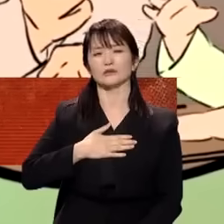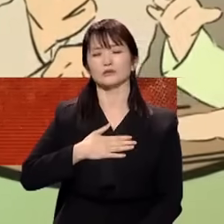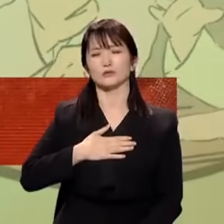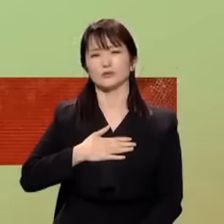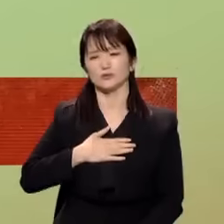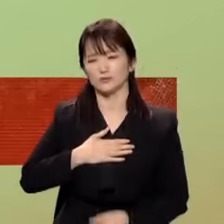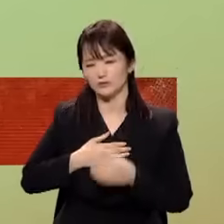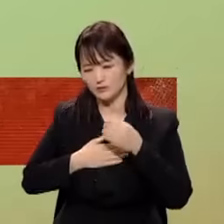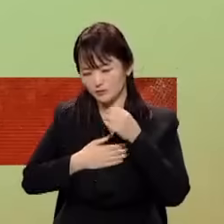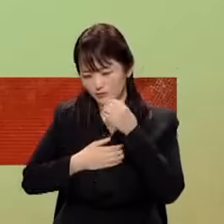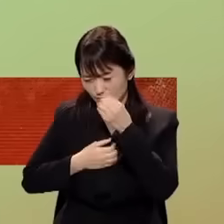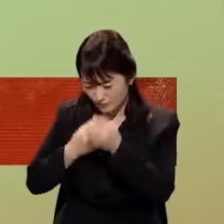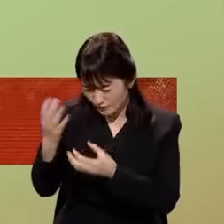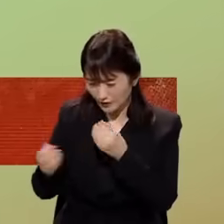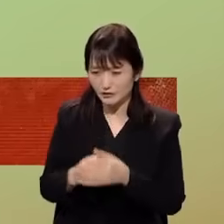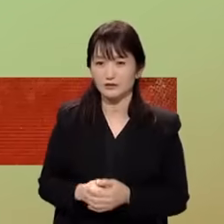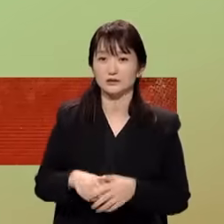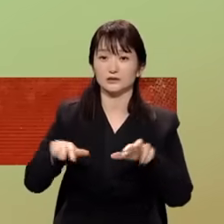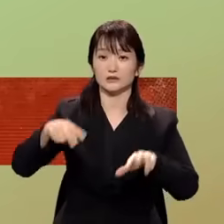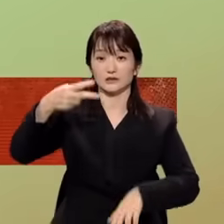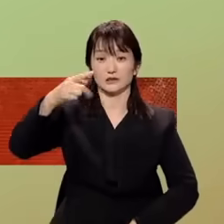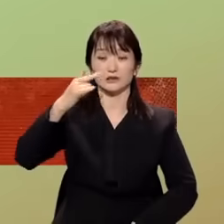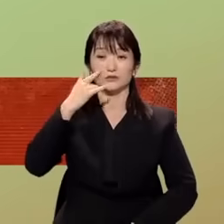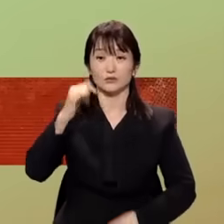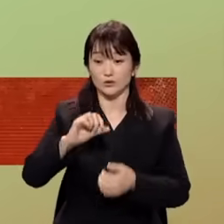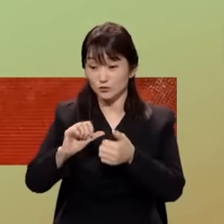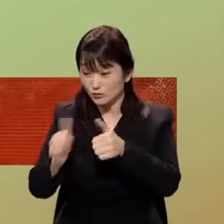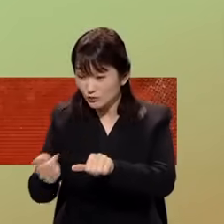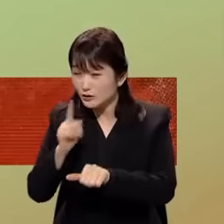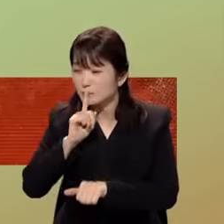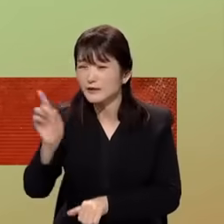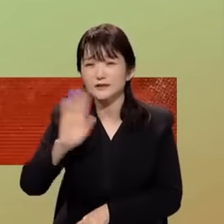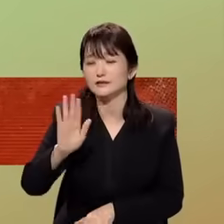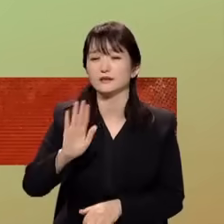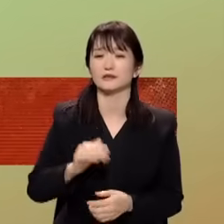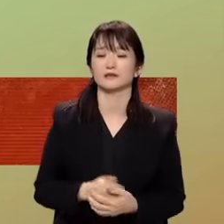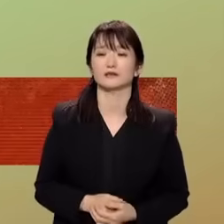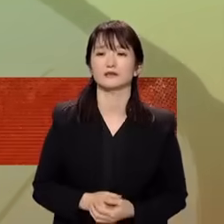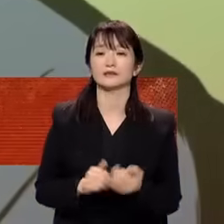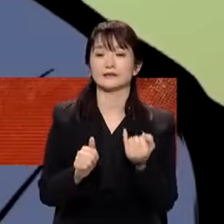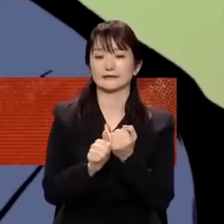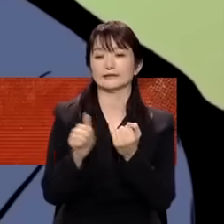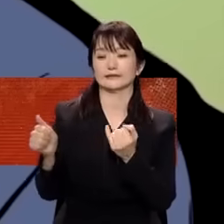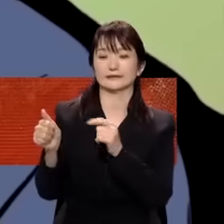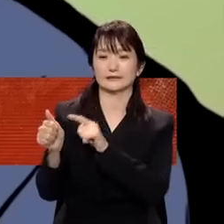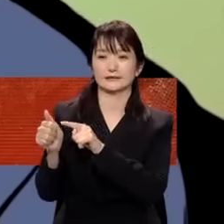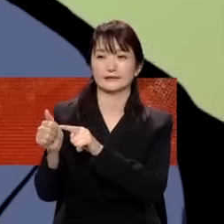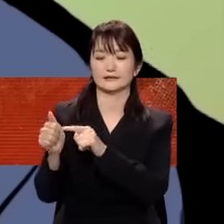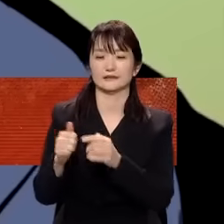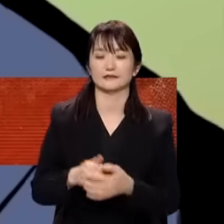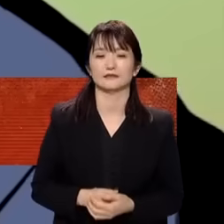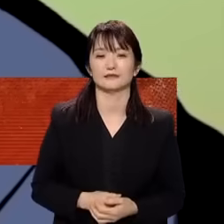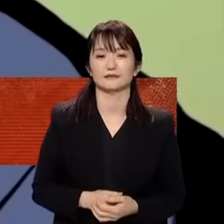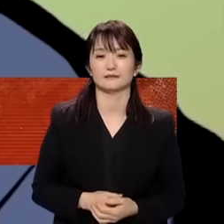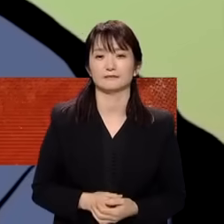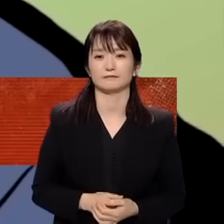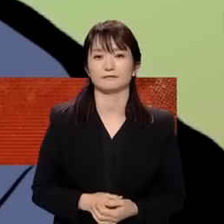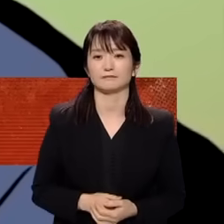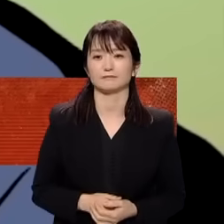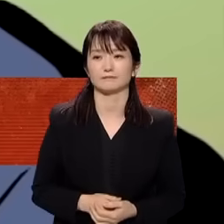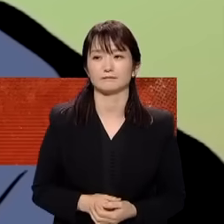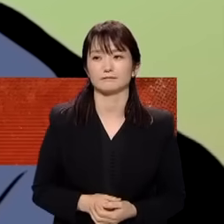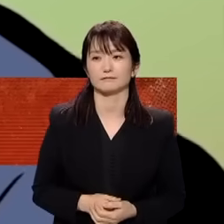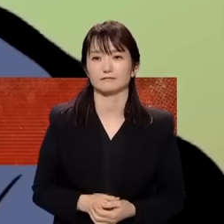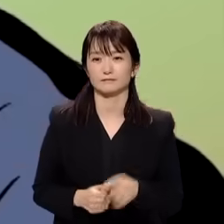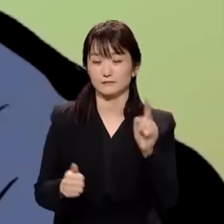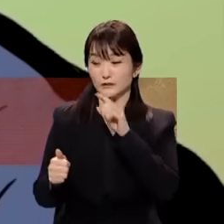지금 그렇다고 뭐 시부모님 돌아가시라고 비는 게 절대 아니라고 저는 믿고 싶습니다. 그래서 남편이 남자들이 가끔 그럴 때가 있어요. 뭔가 얘기를 하면